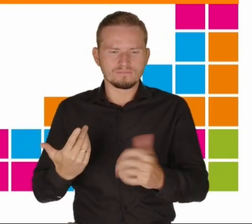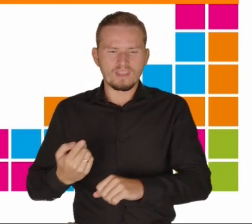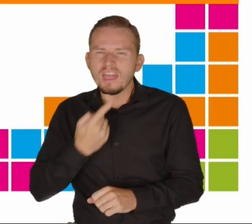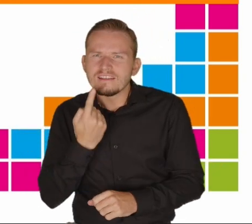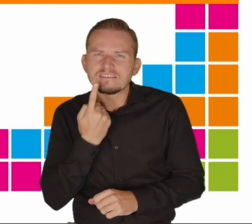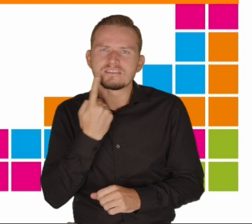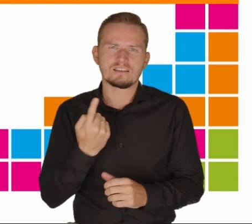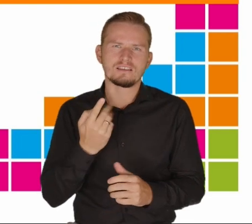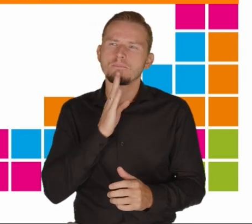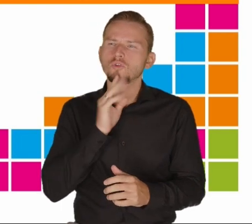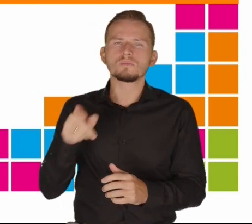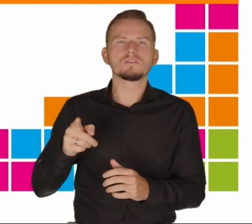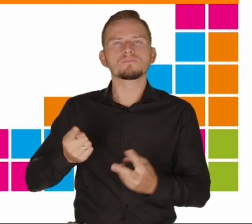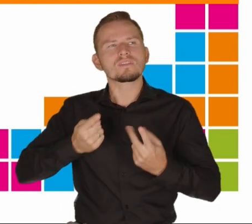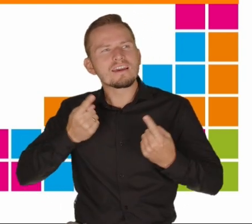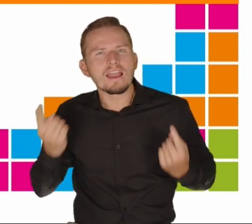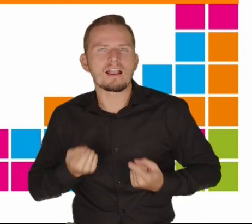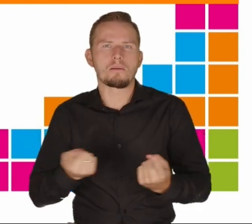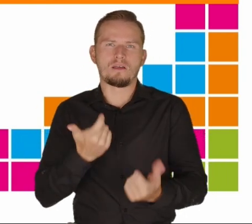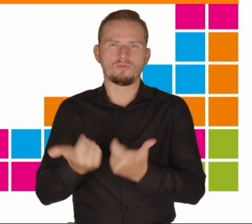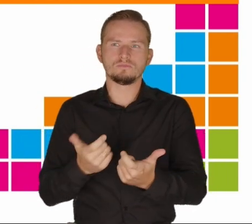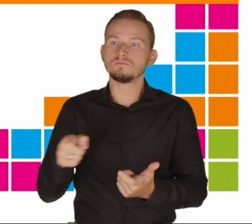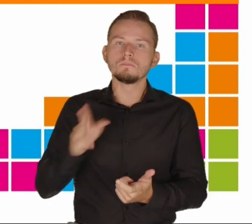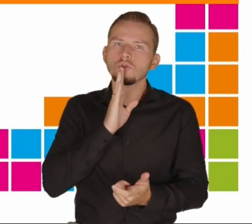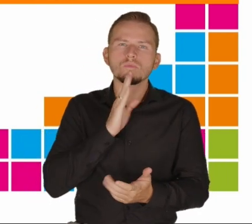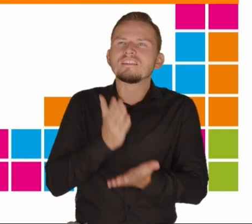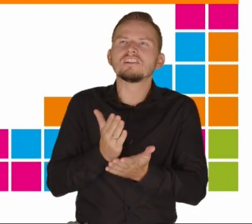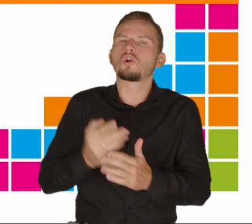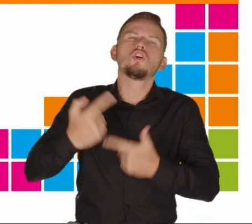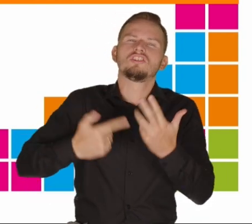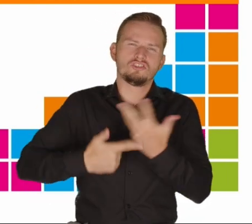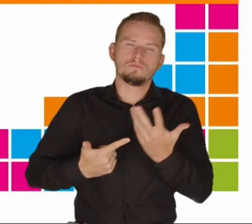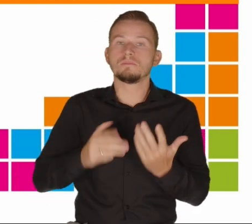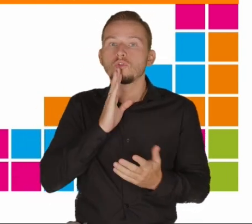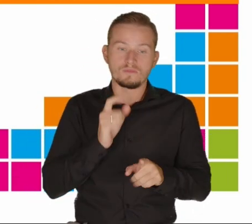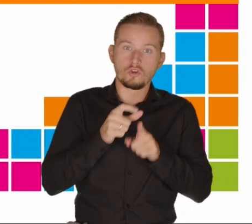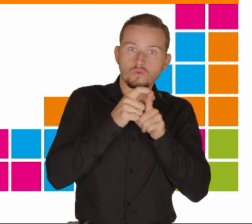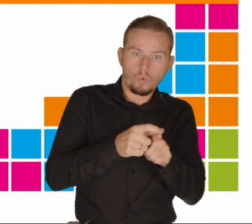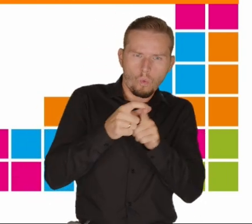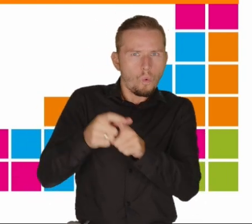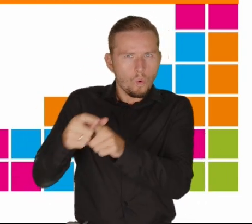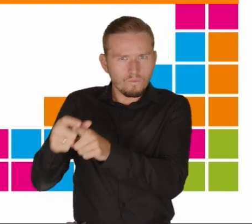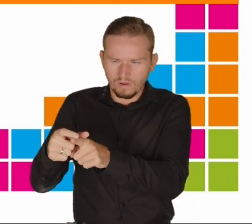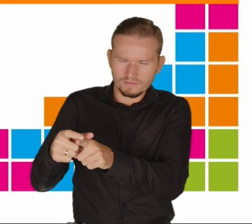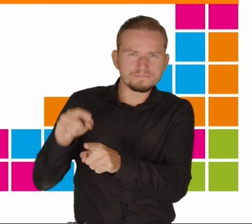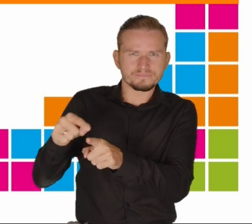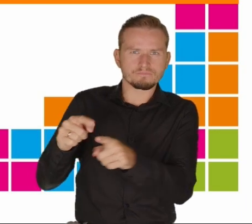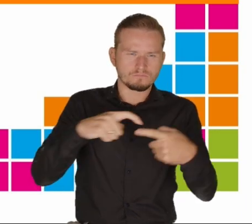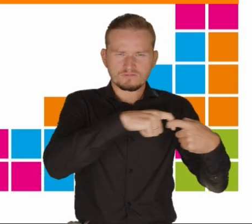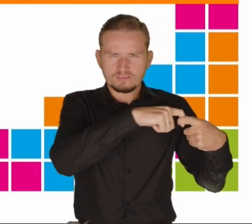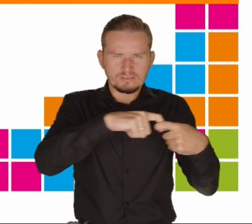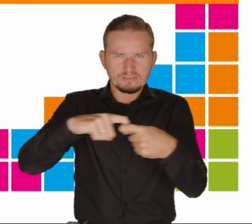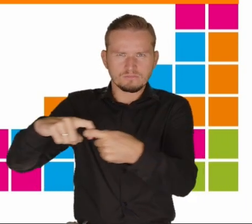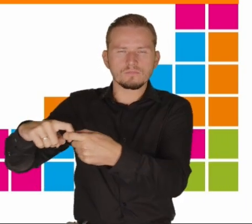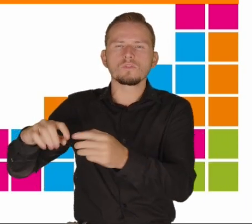są reklamowane w taki sposób, że to jest czysta statystyka. To, że słowa układają się w jakieś ciągi, no to jest